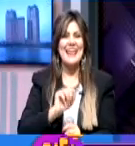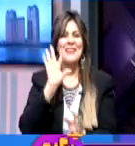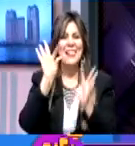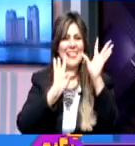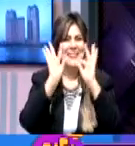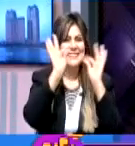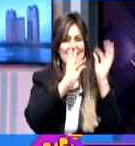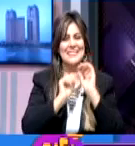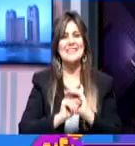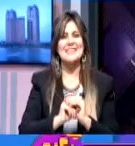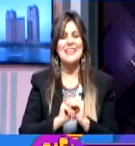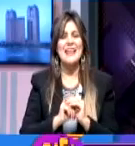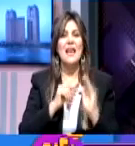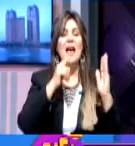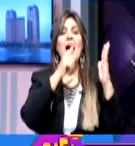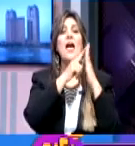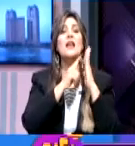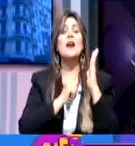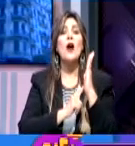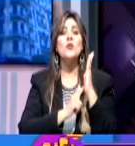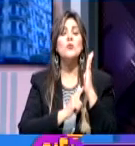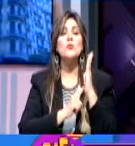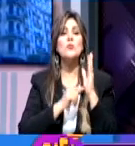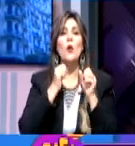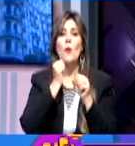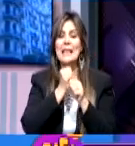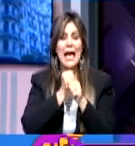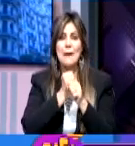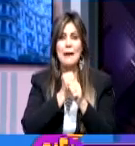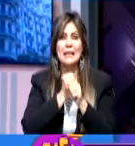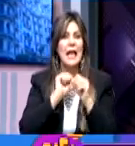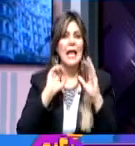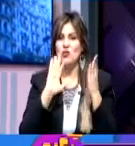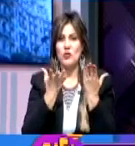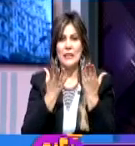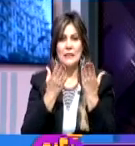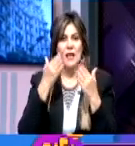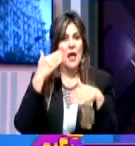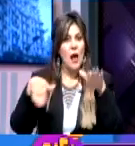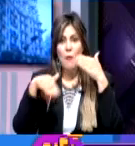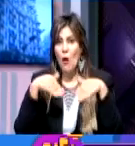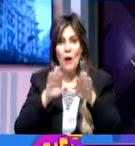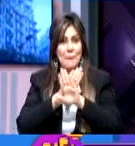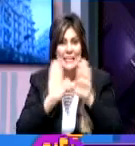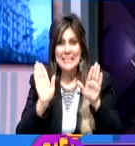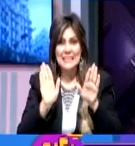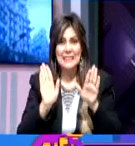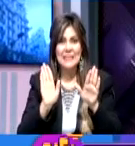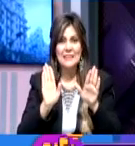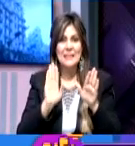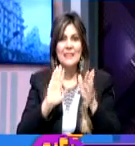ان القانون لما بيجي يتعمل ما اتعملش علشانك انت بس، اتعمل على كافه الـ زي ما